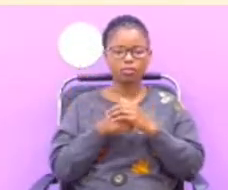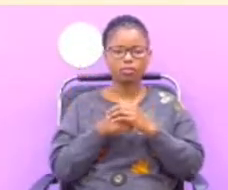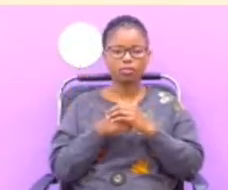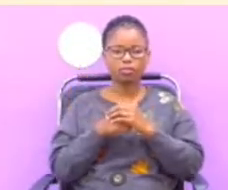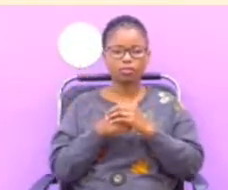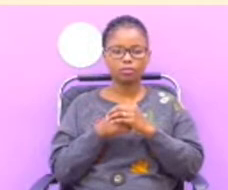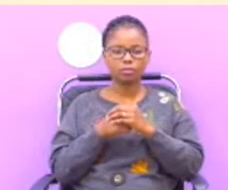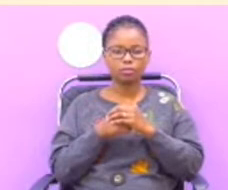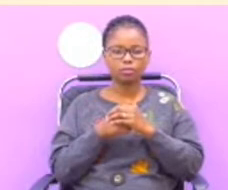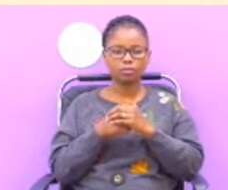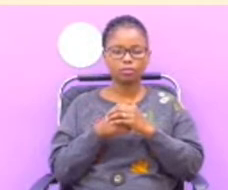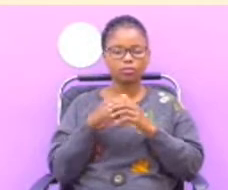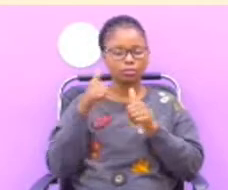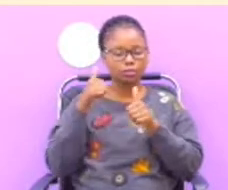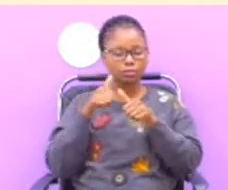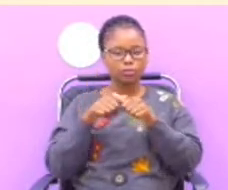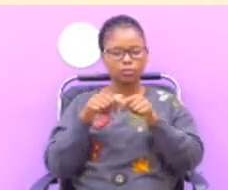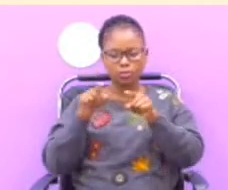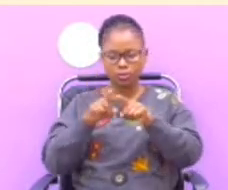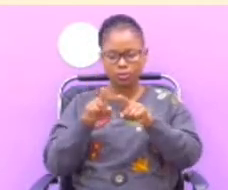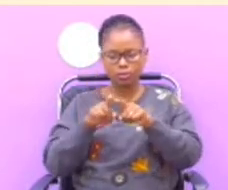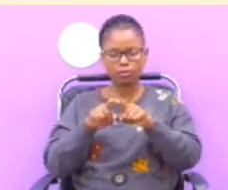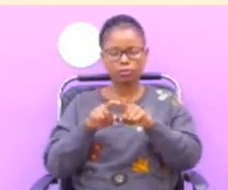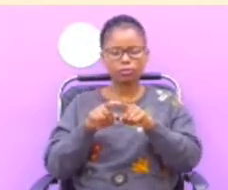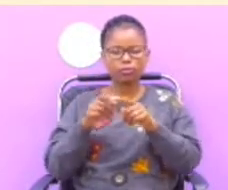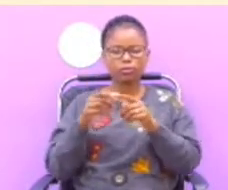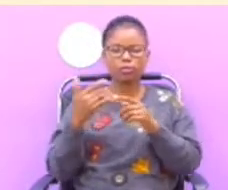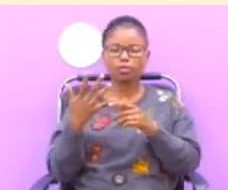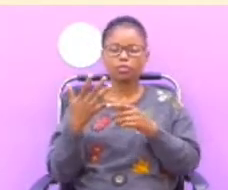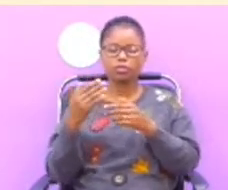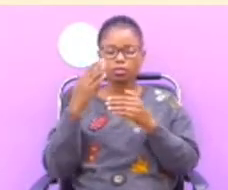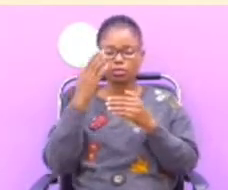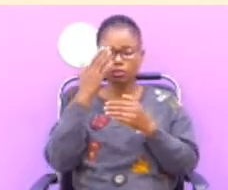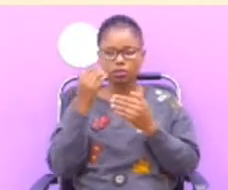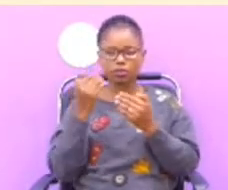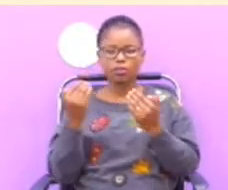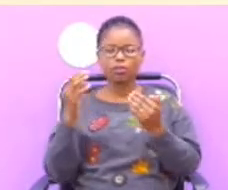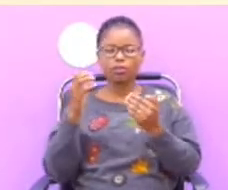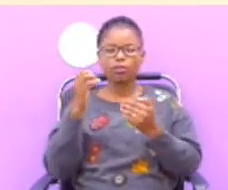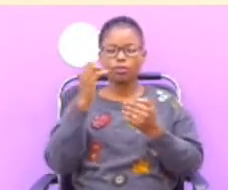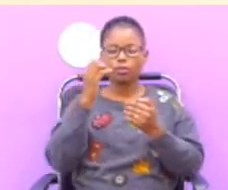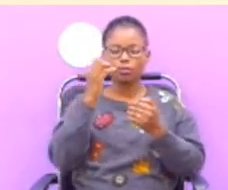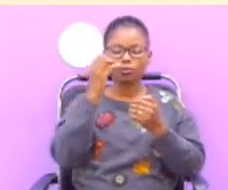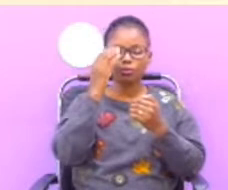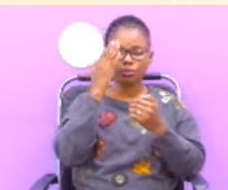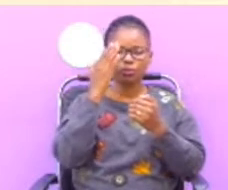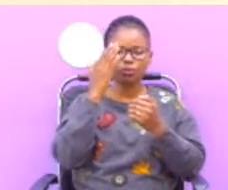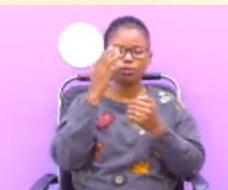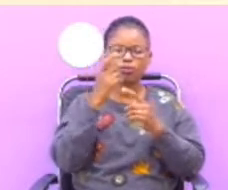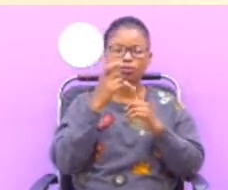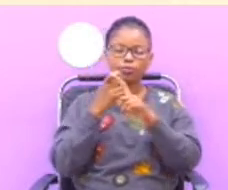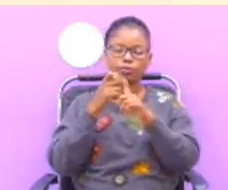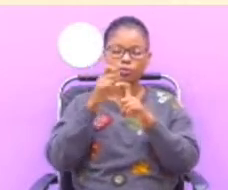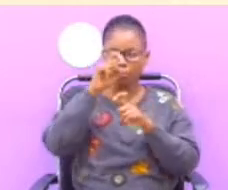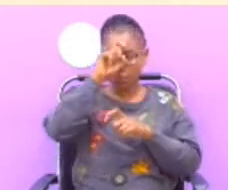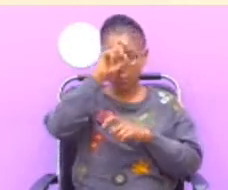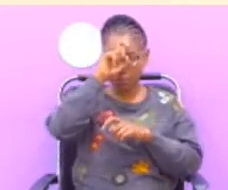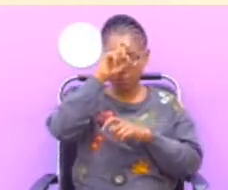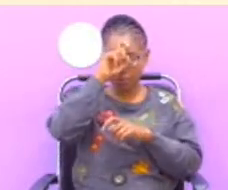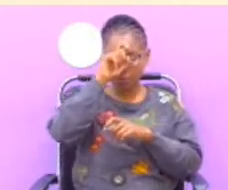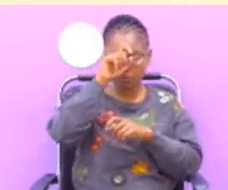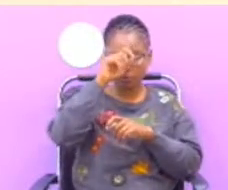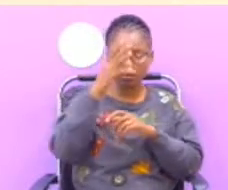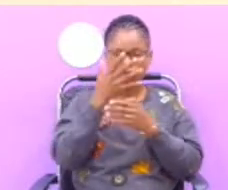Agatiwe walu tira si anase isira hili moko inye mami isiri. Naro ya kemabatia. Bwana asifiwe